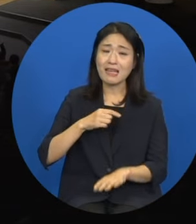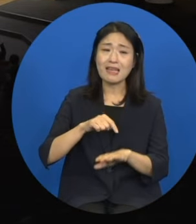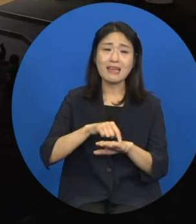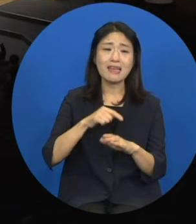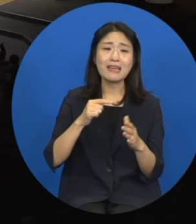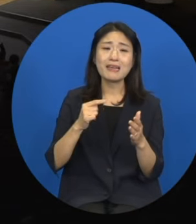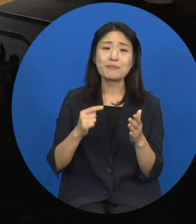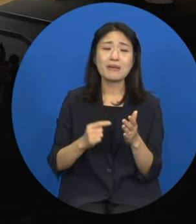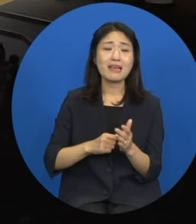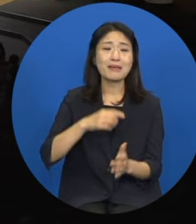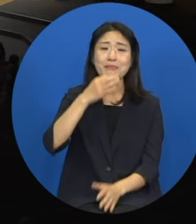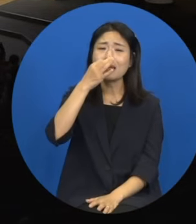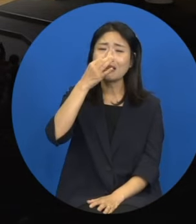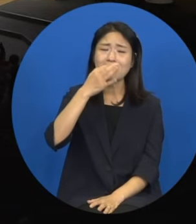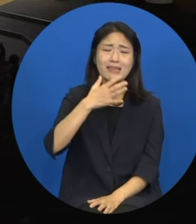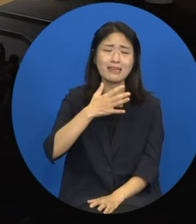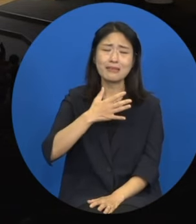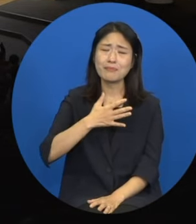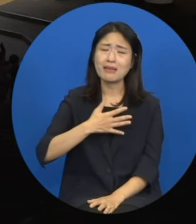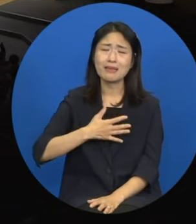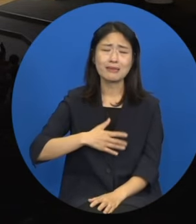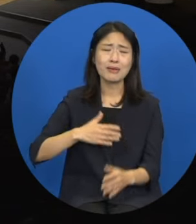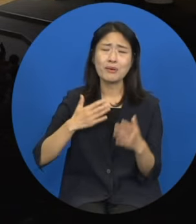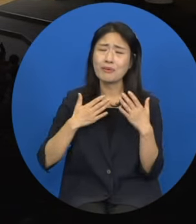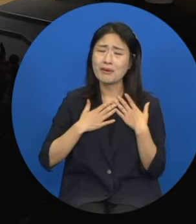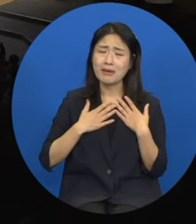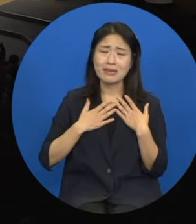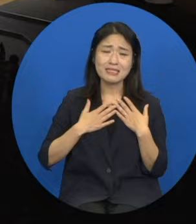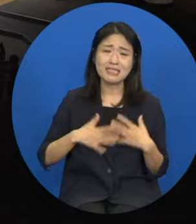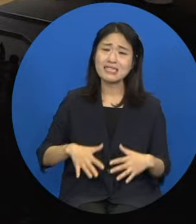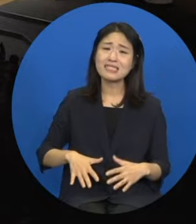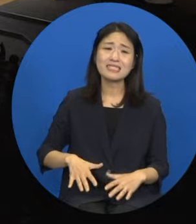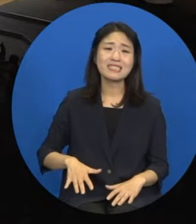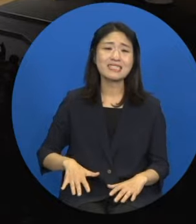내 맘이 힘에 겨워